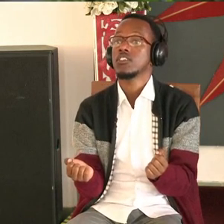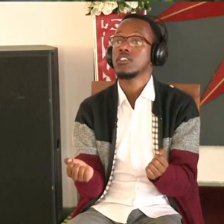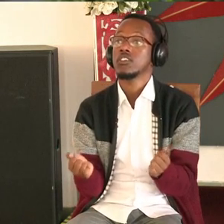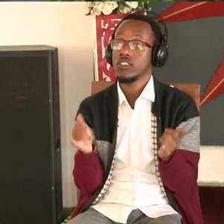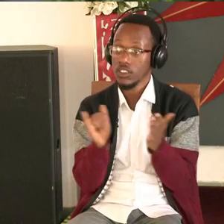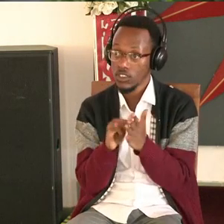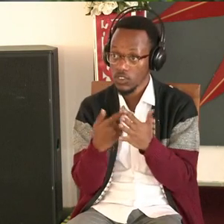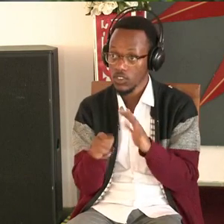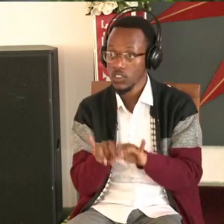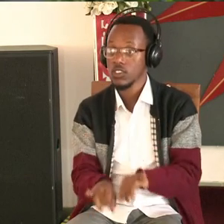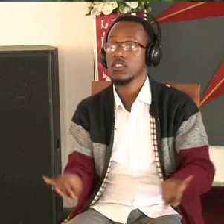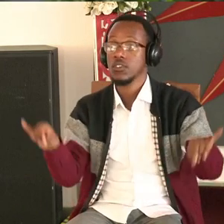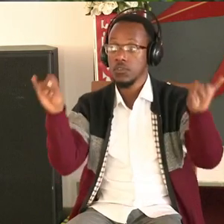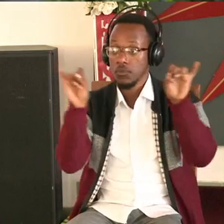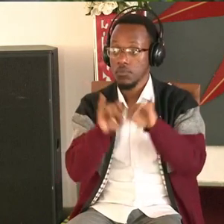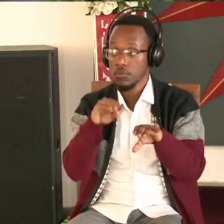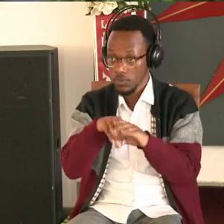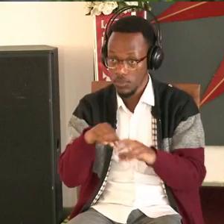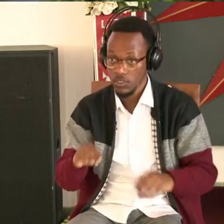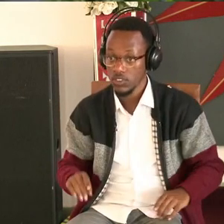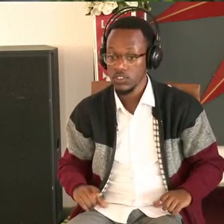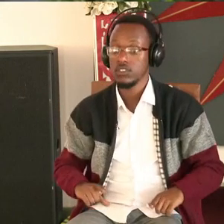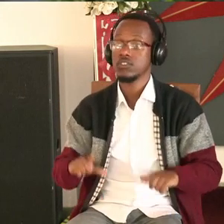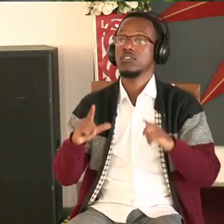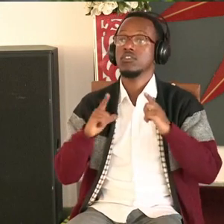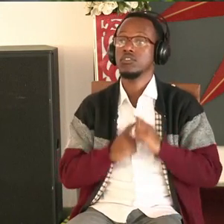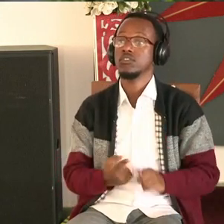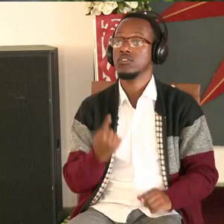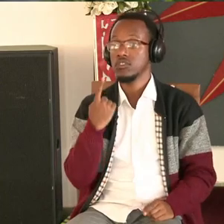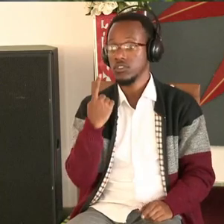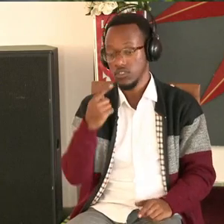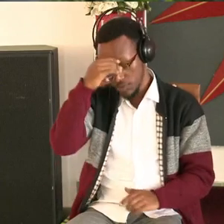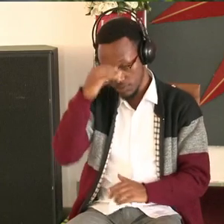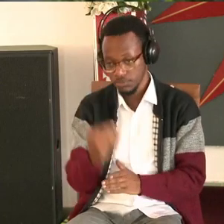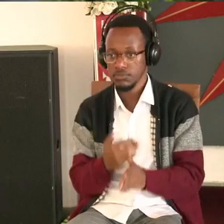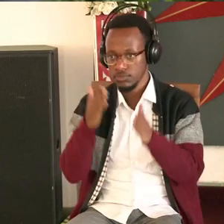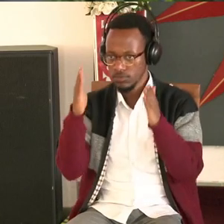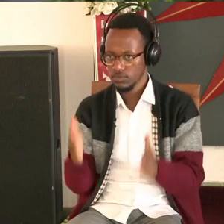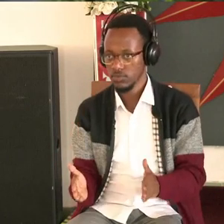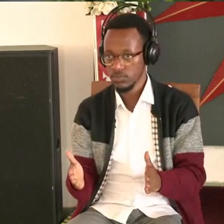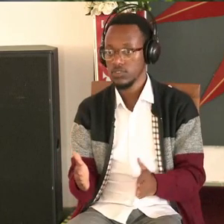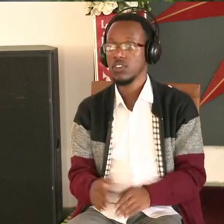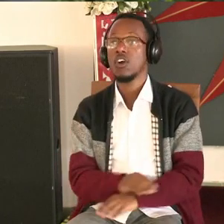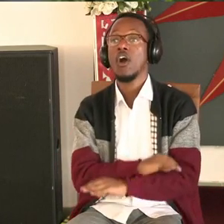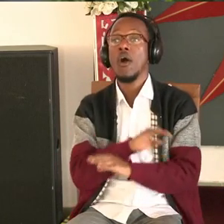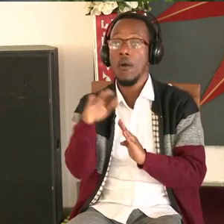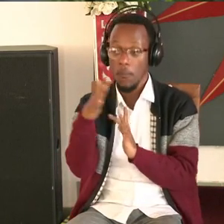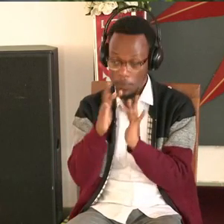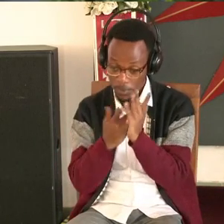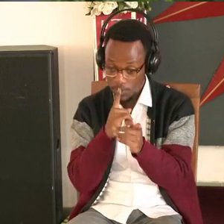important dans la vie d'un croyant.